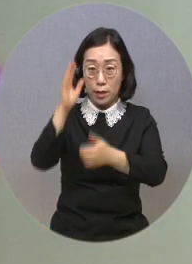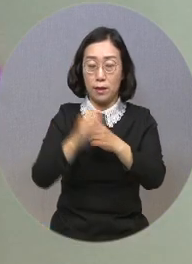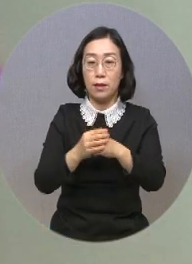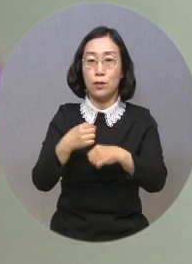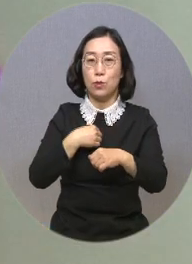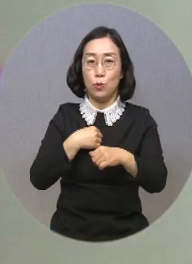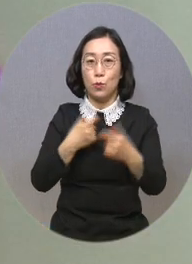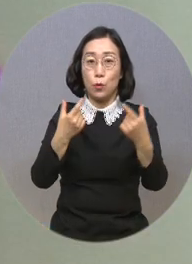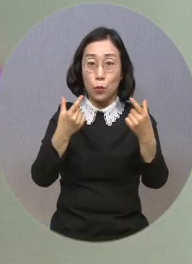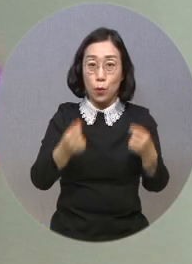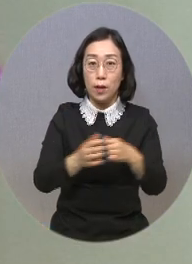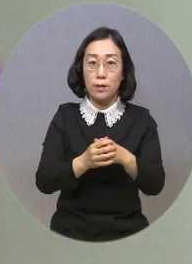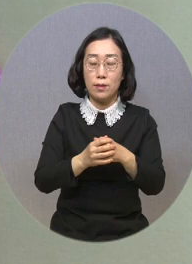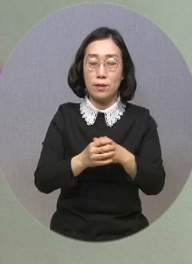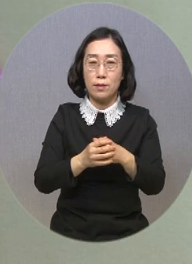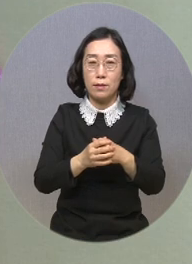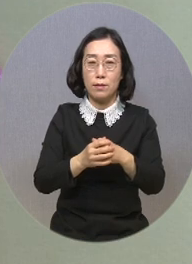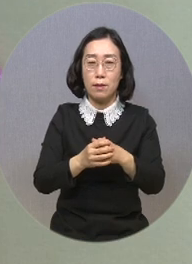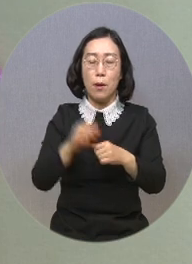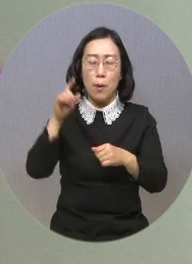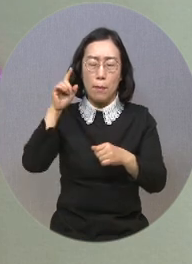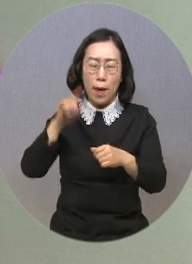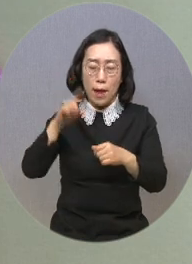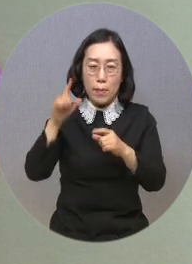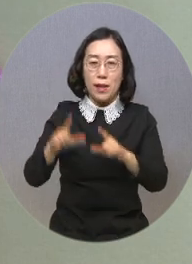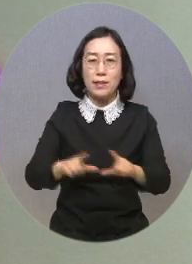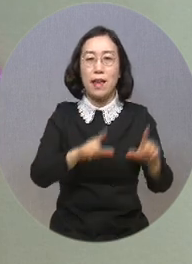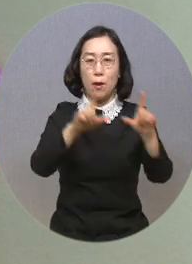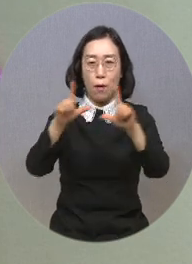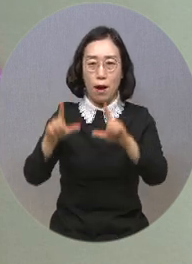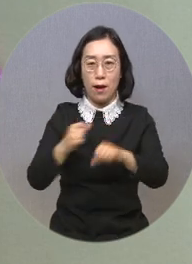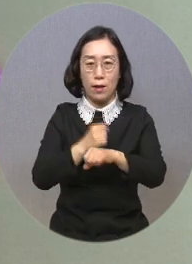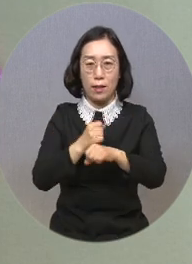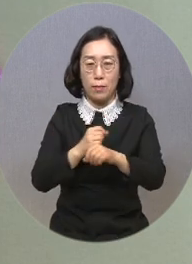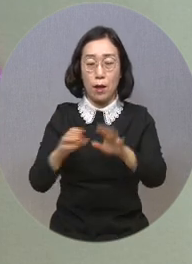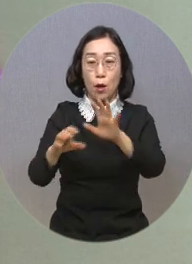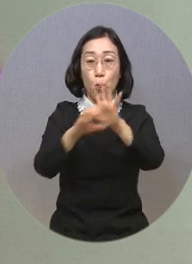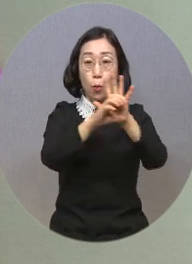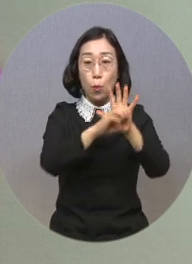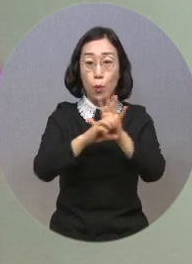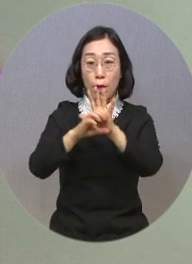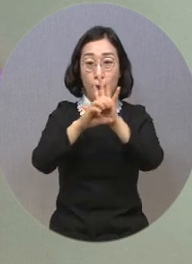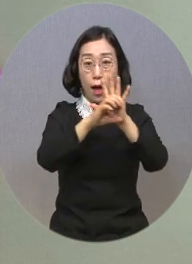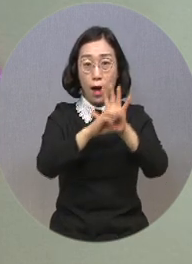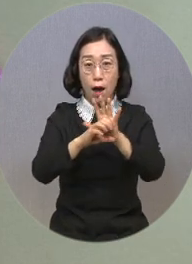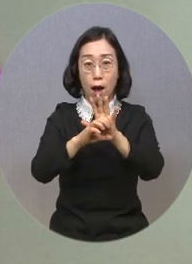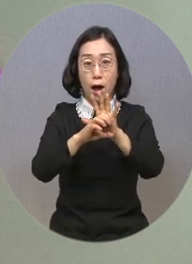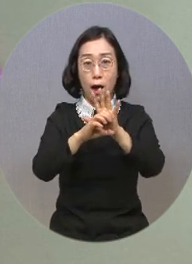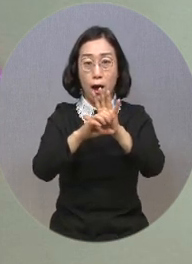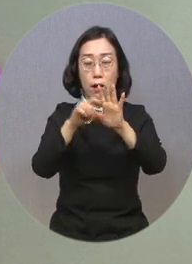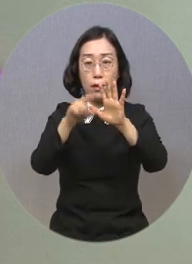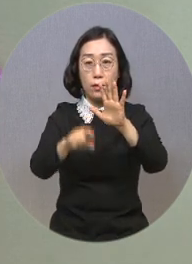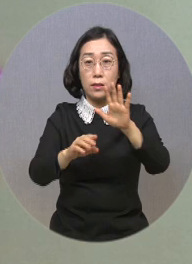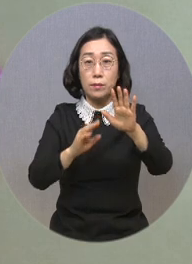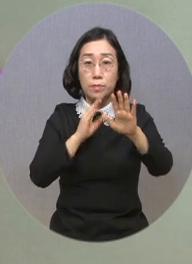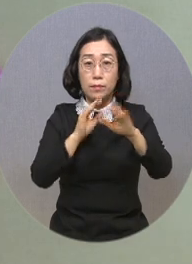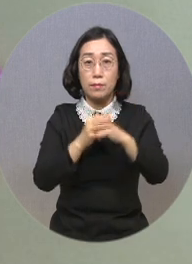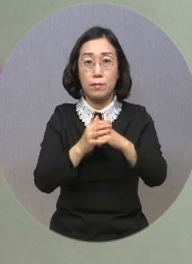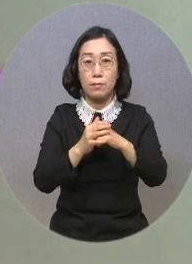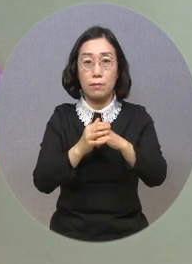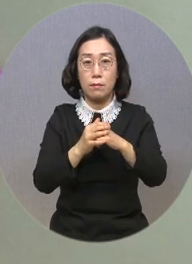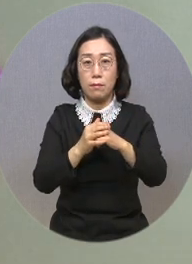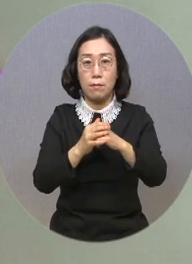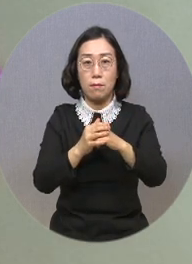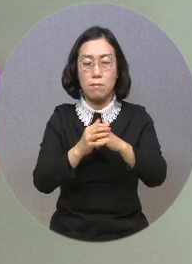나눔과 배려를 일상으로 생활하고 사는 사람이기 때문에 사실 코로나가 지금 급